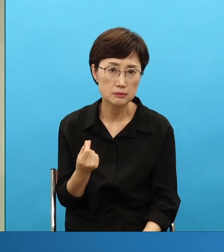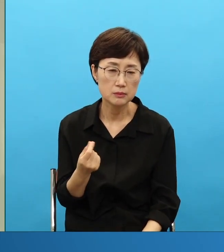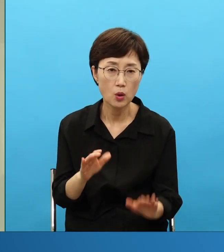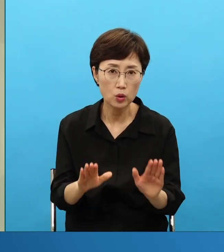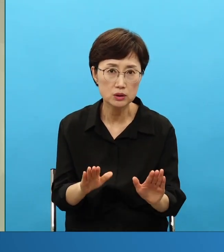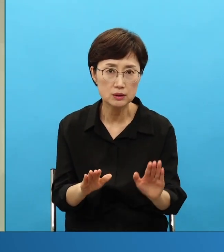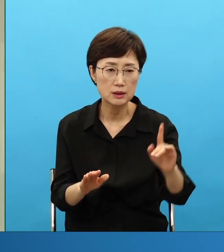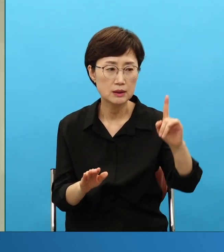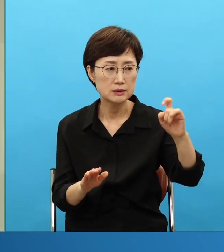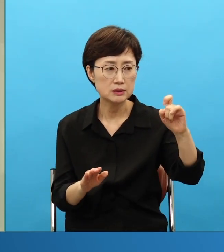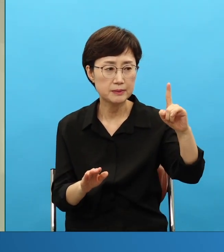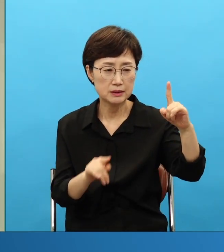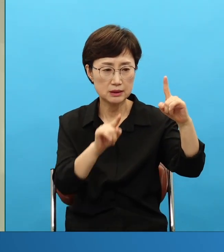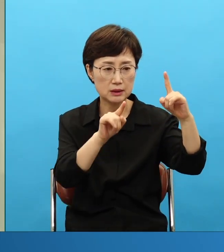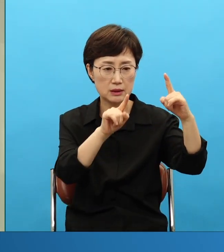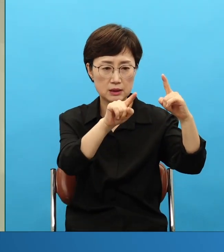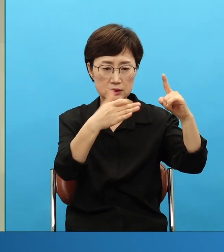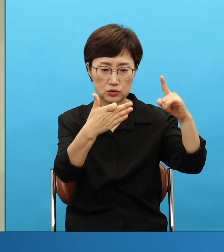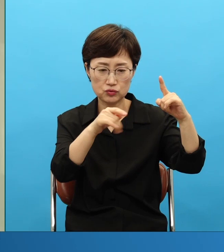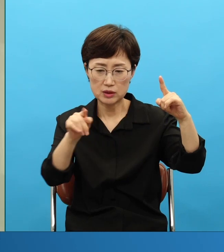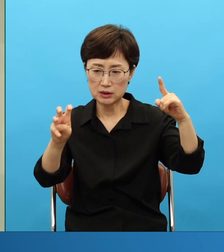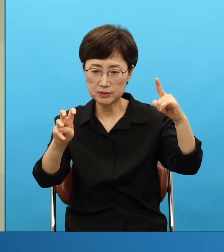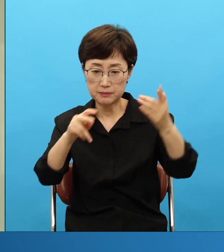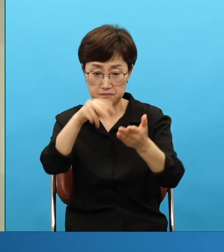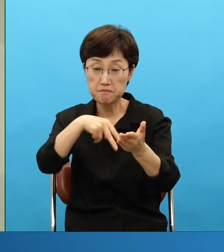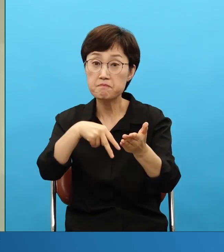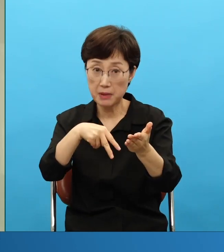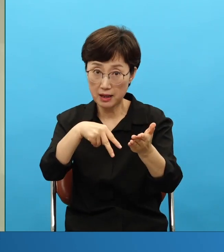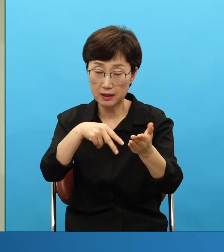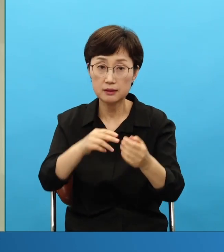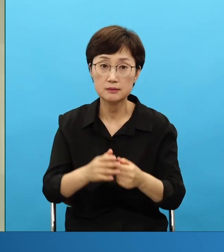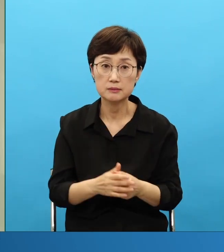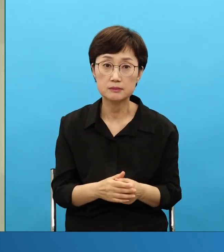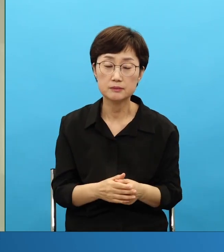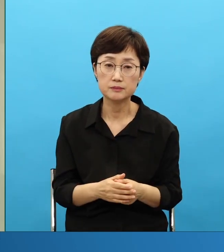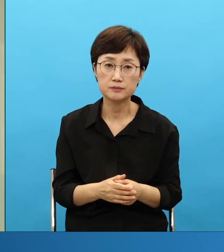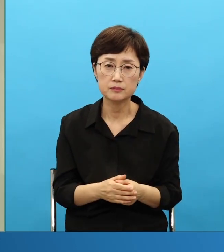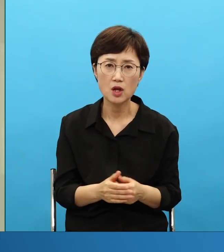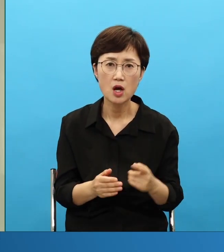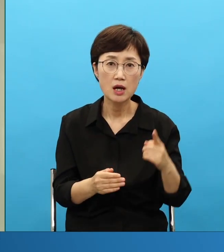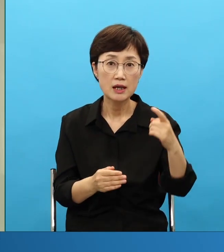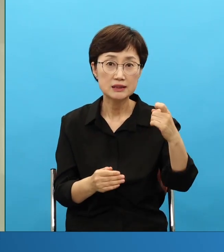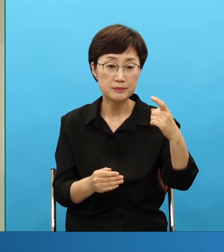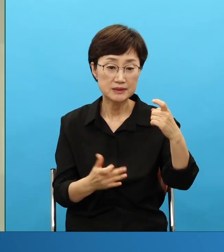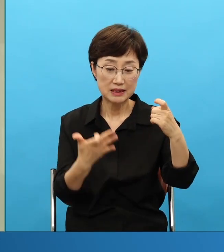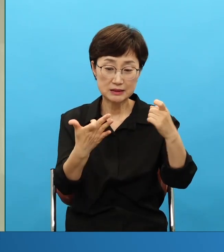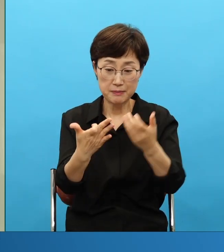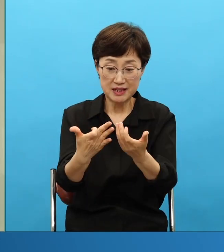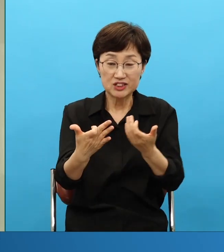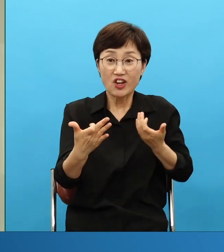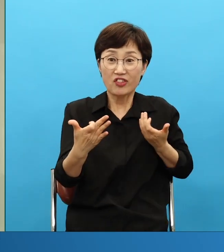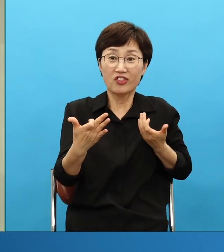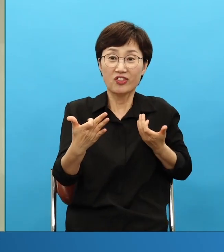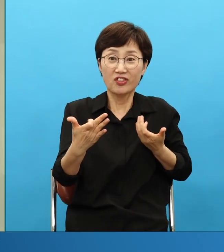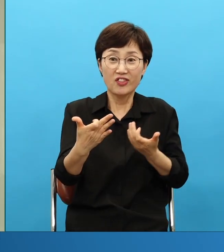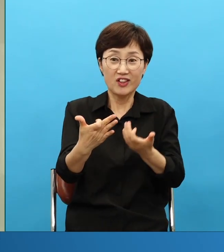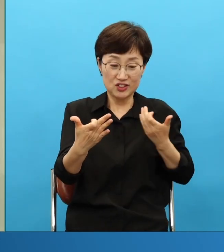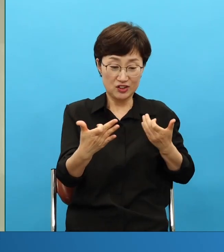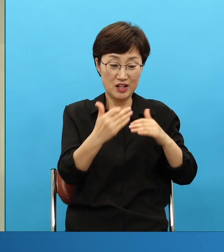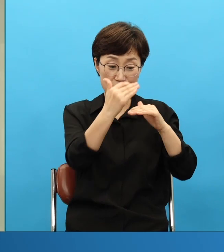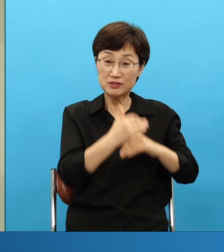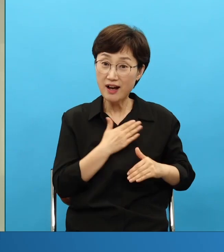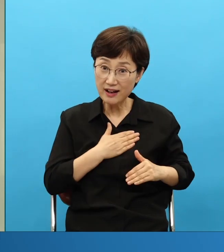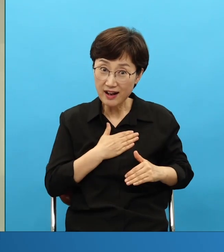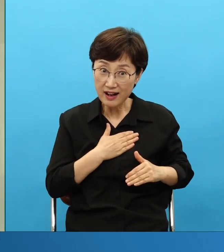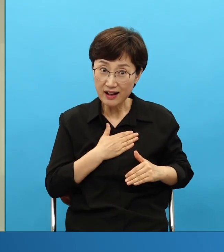11장 19절부터 30절까지 읽었어요. We read from Acts chapter 11, verse 19 그 through 앞에 무슨 30. 일인지 압니까? Now, do you know what happened before that? 말도 안